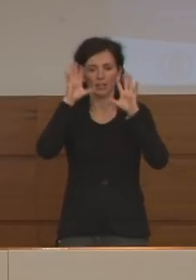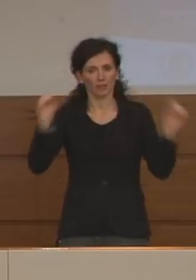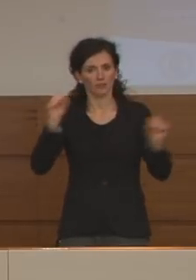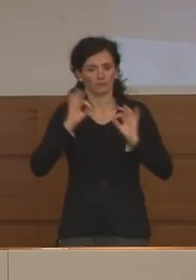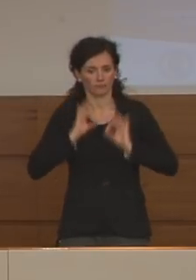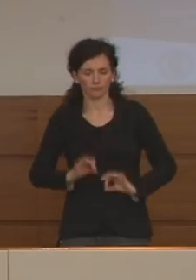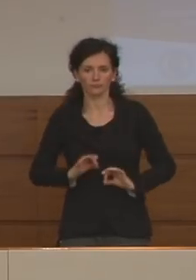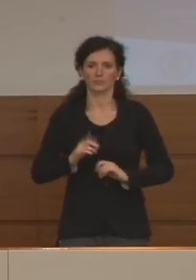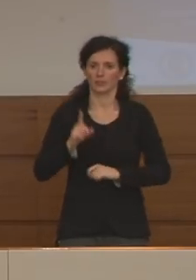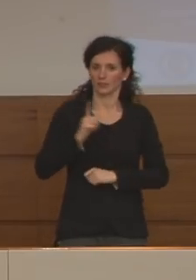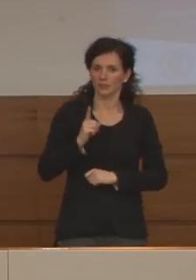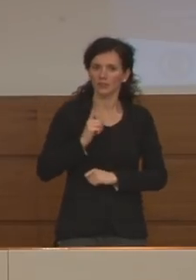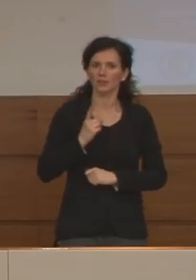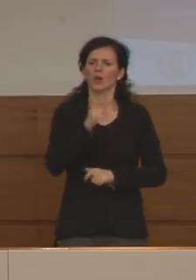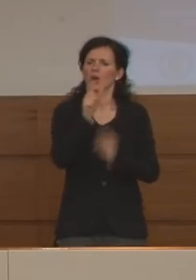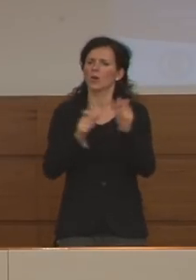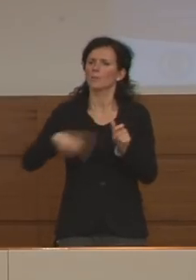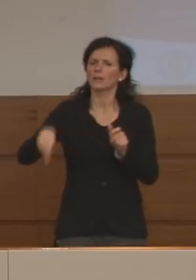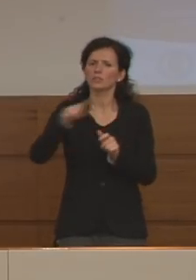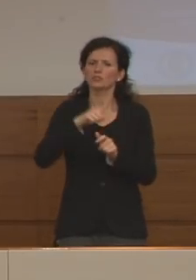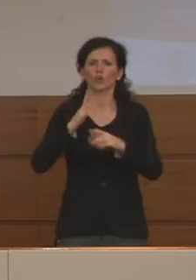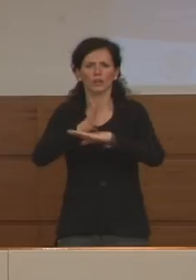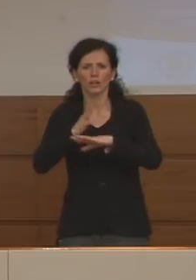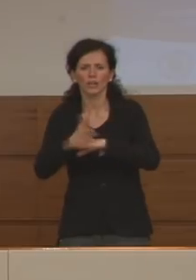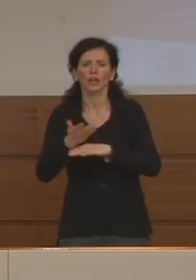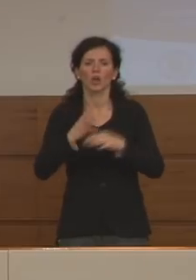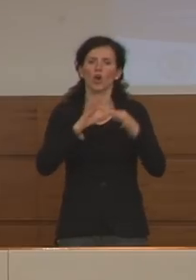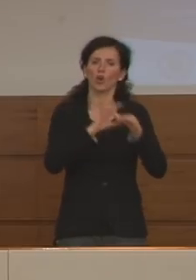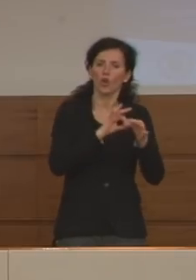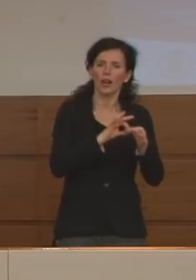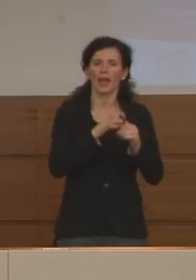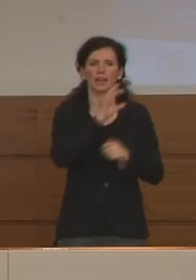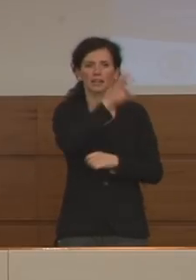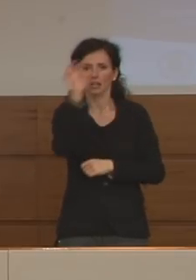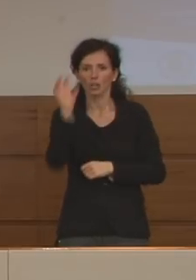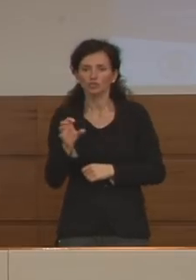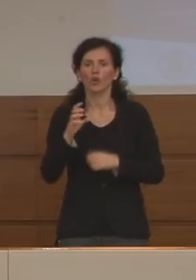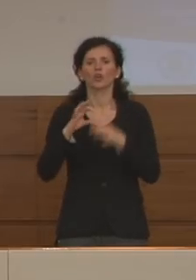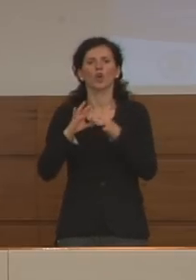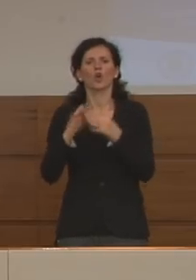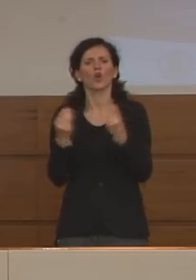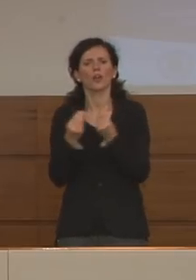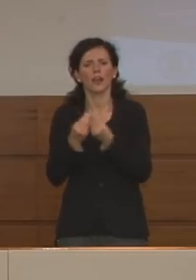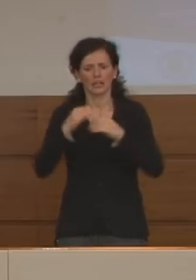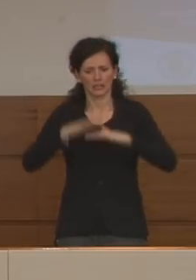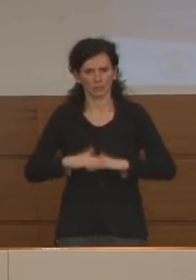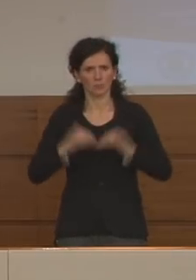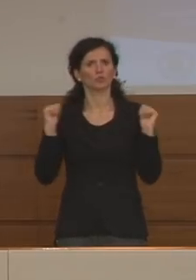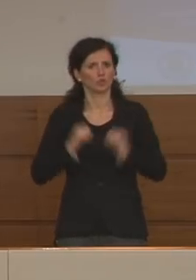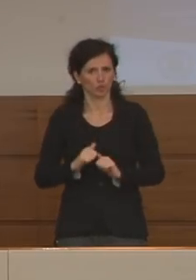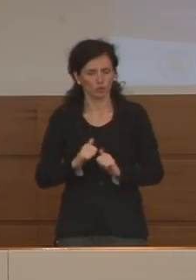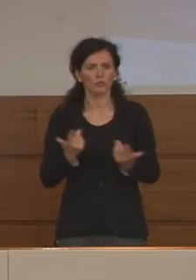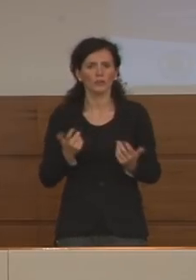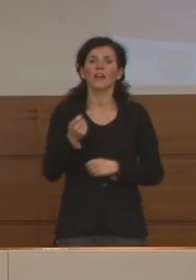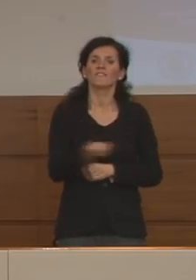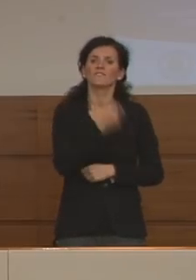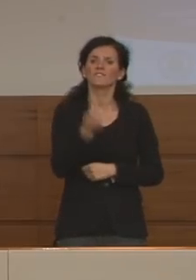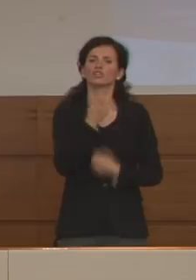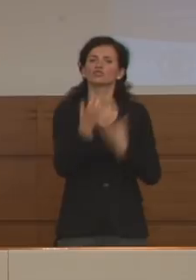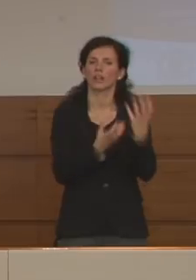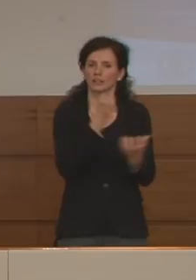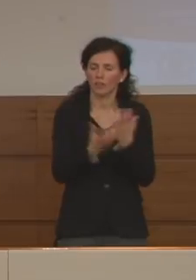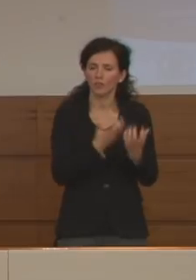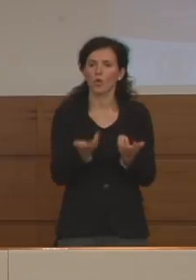servizi essenziali ai colleghi delle regioni ai colleghi anche del dipartimento della protezione civile dei vigili del fuoco